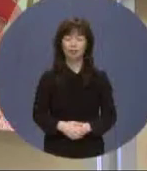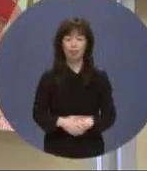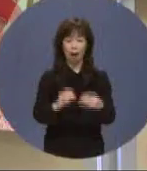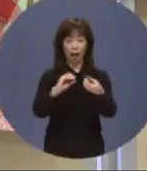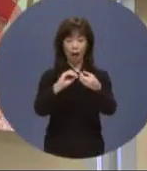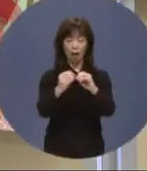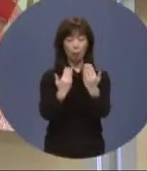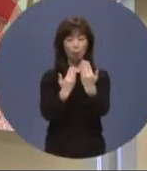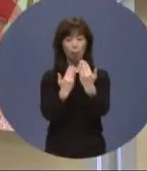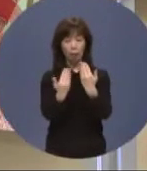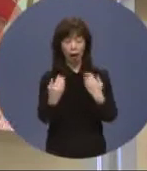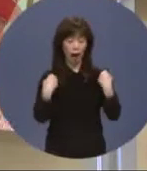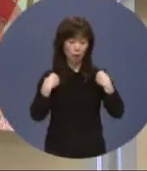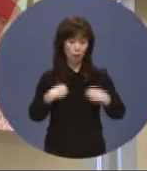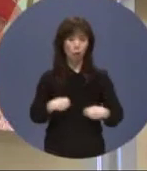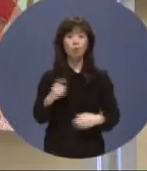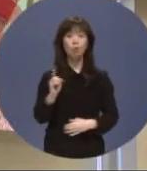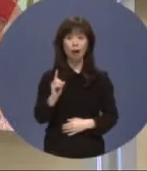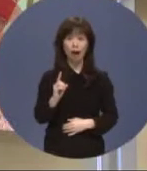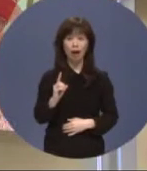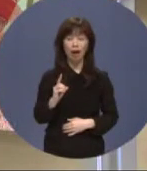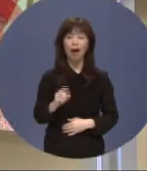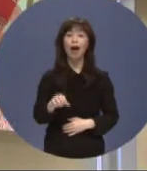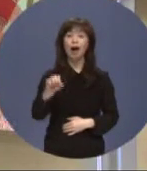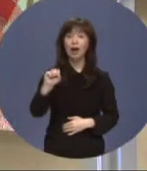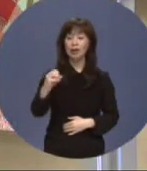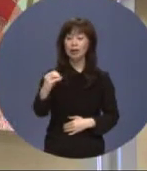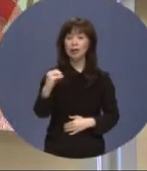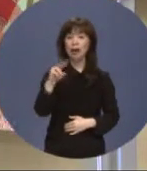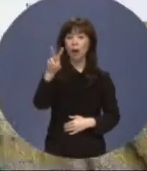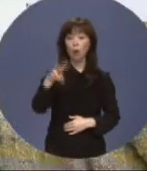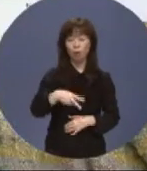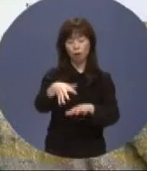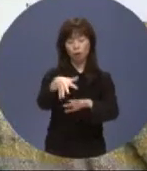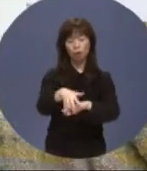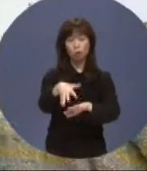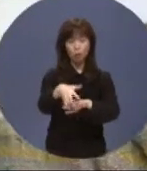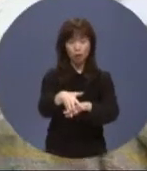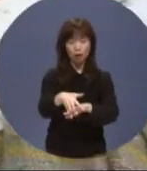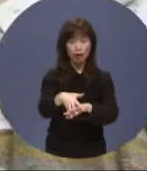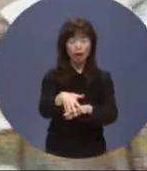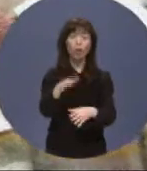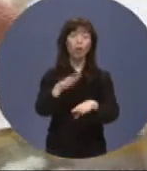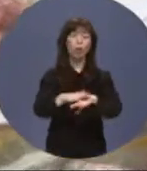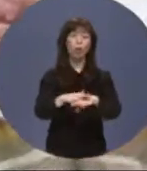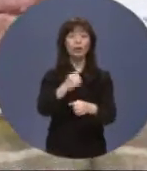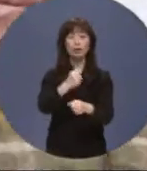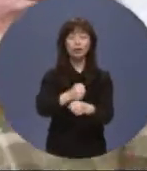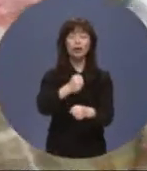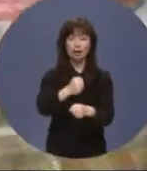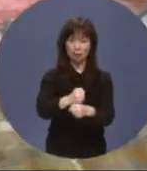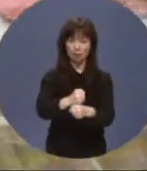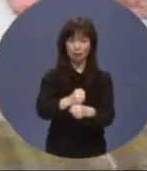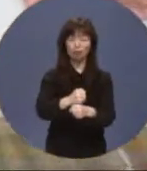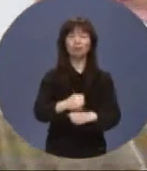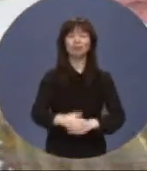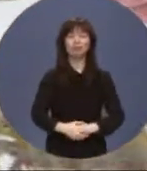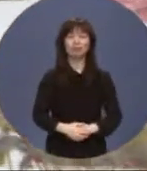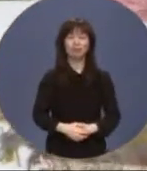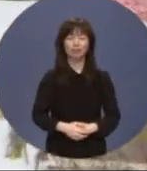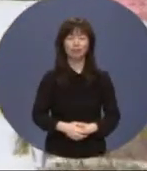この鮮やかな色合いの洋服、これは棹織織という手法で織られたものです